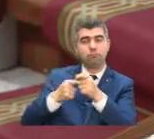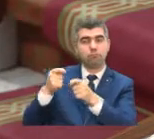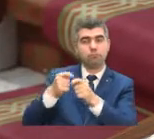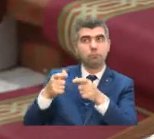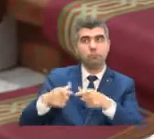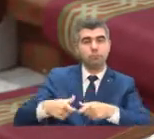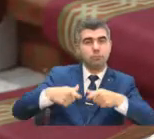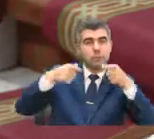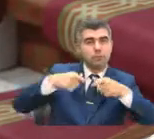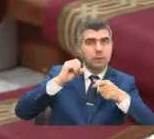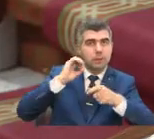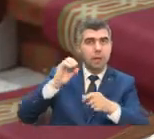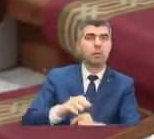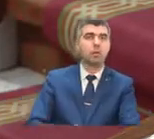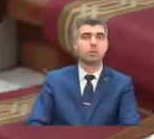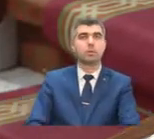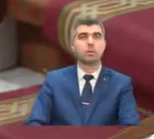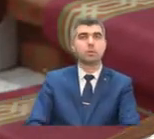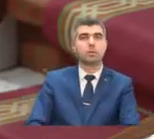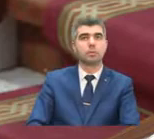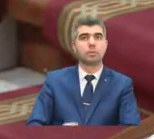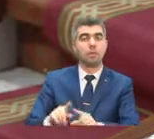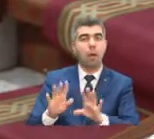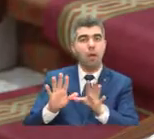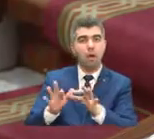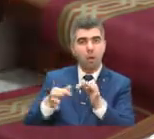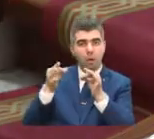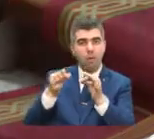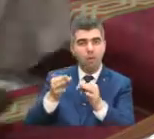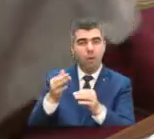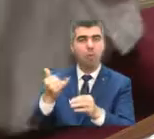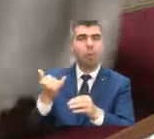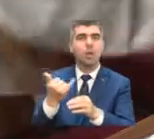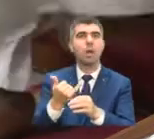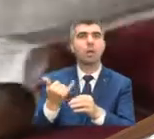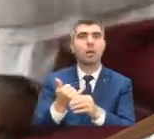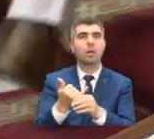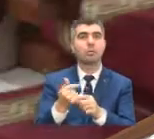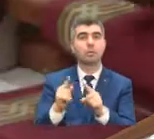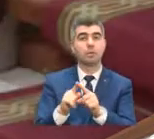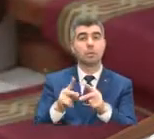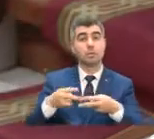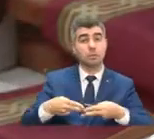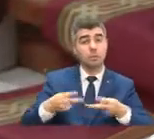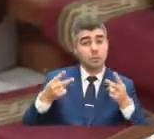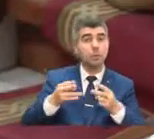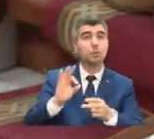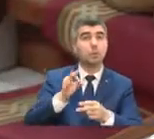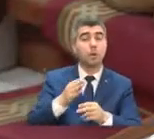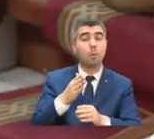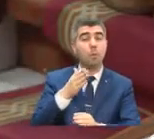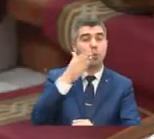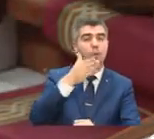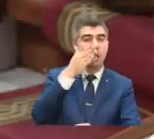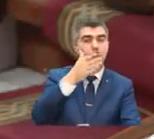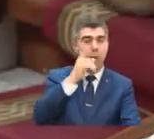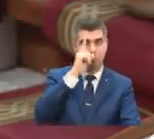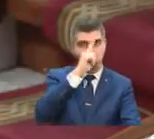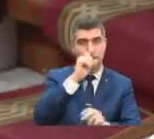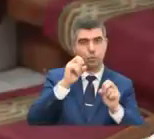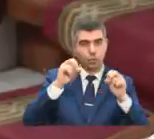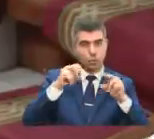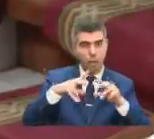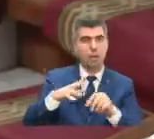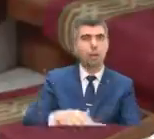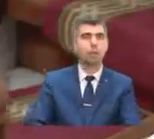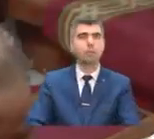يعني هادو نتائج إيجابية اللي بدينا بها، وكنظن ان في المستقبل غادي نوصلوا لنتائج احسن ان شاء